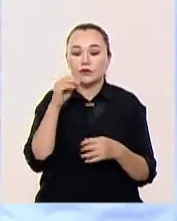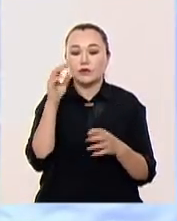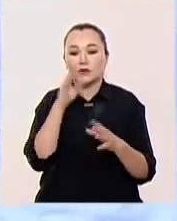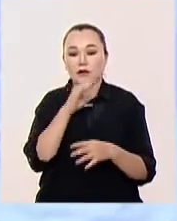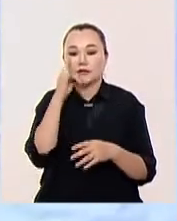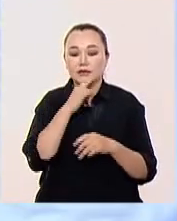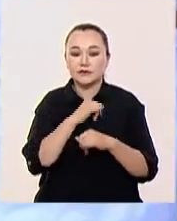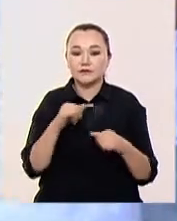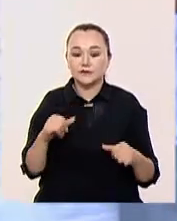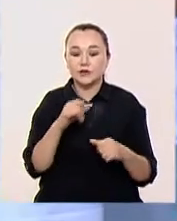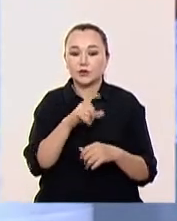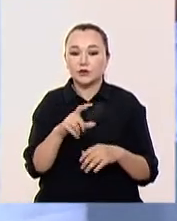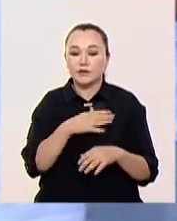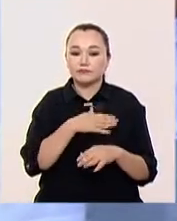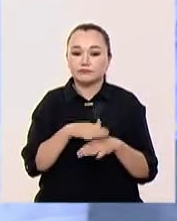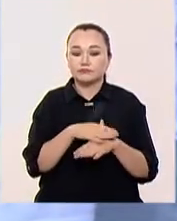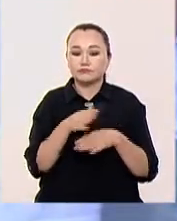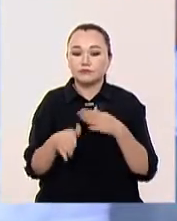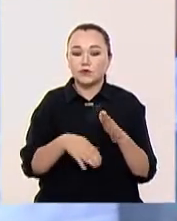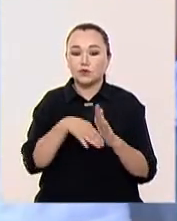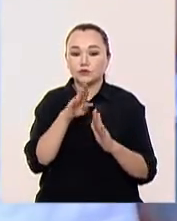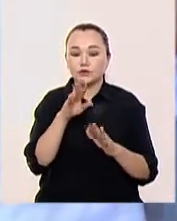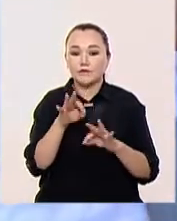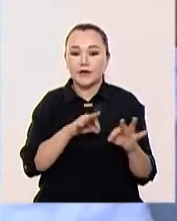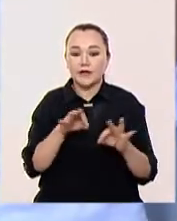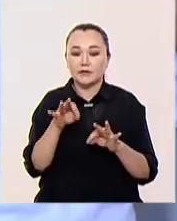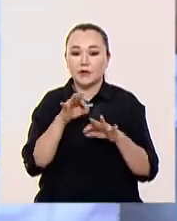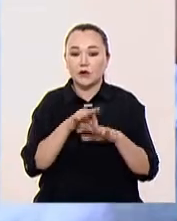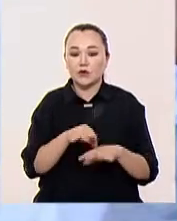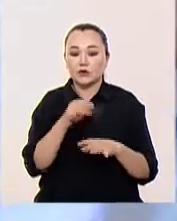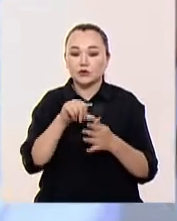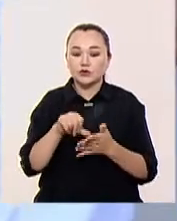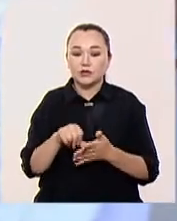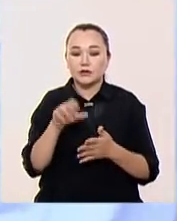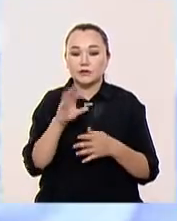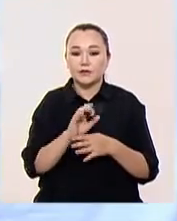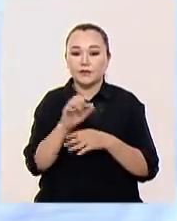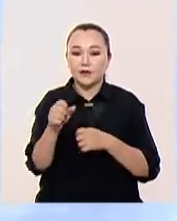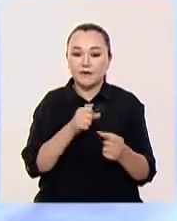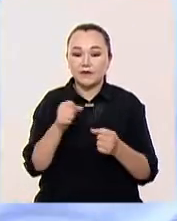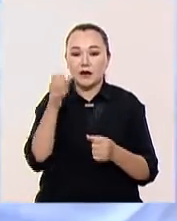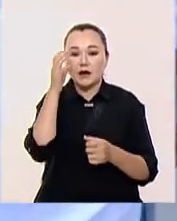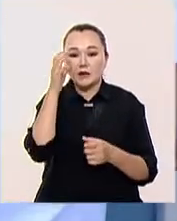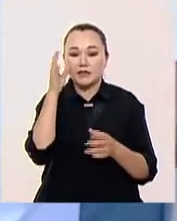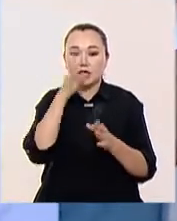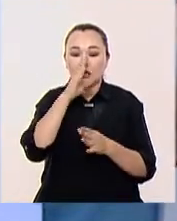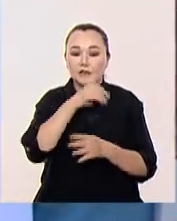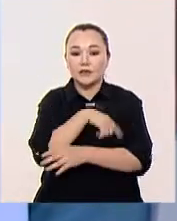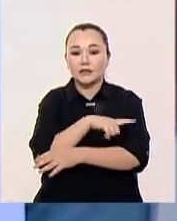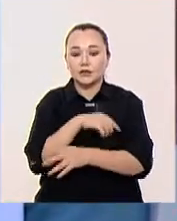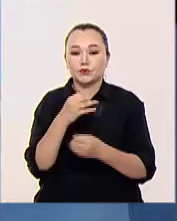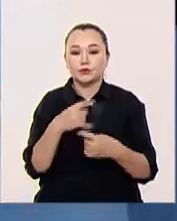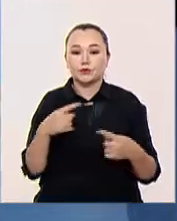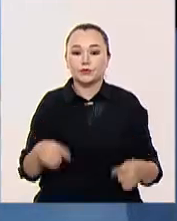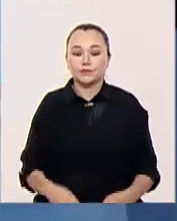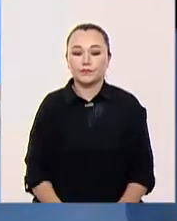развитии волонтерство проходят презентации лучших волонтерских проектов участников ждут практика по направлениям образования экология медицина и так далее